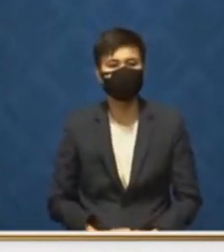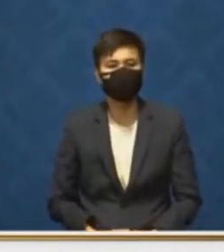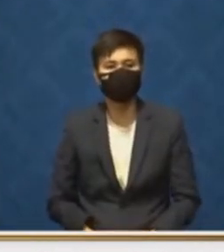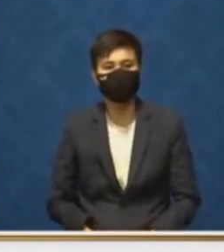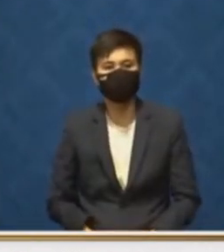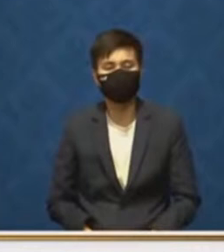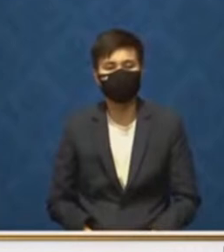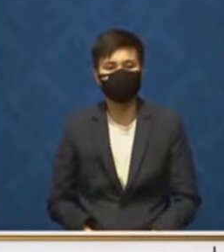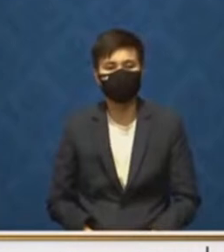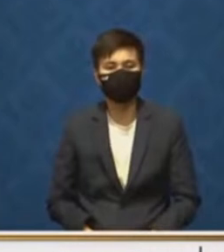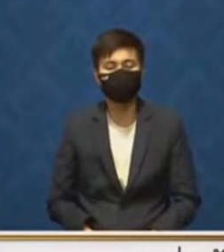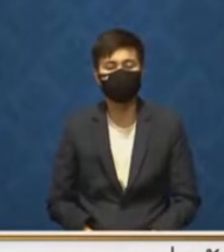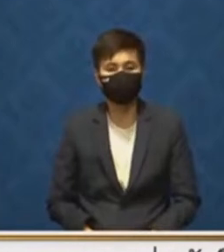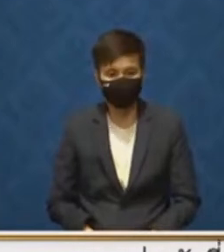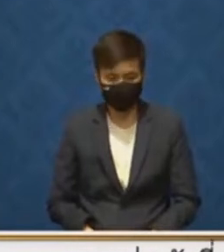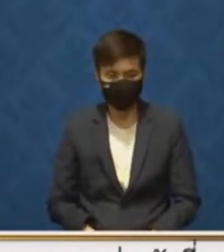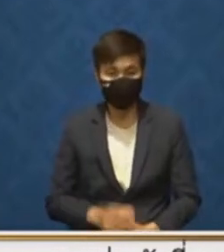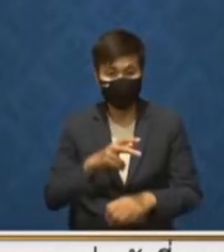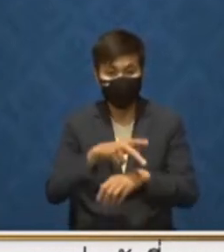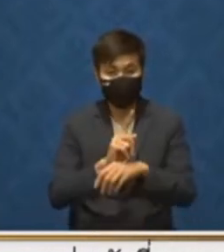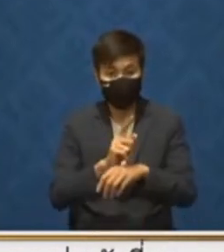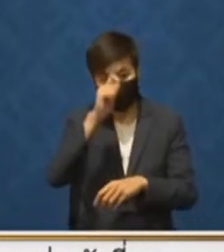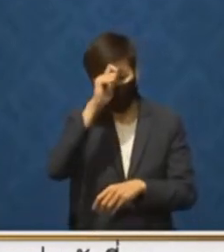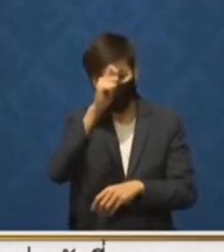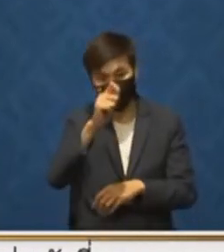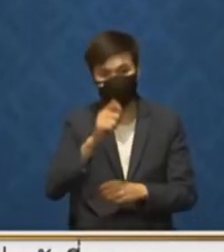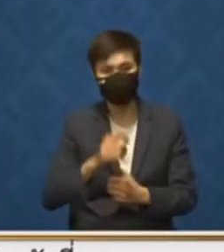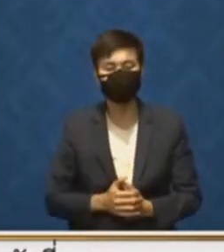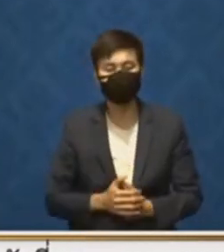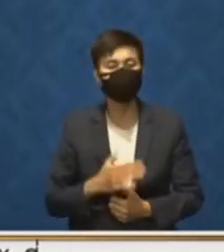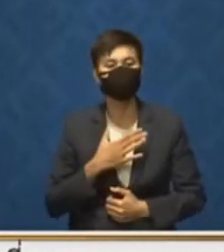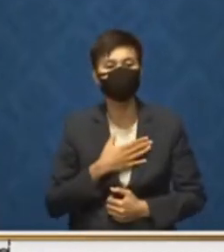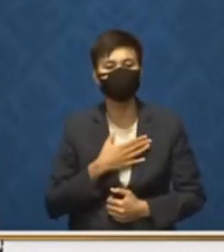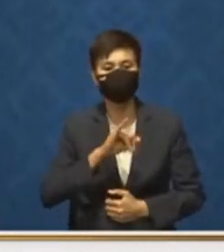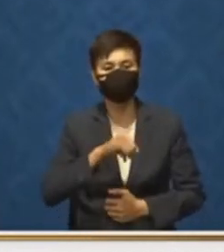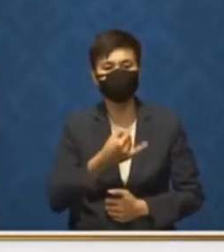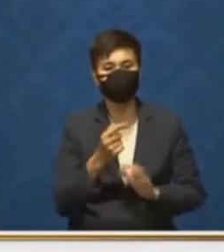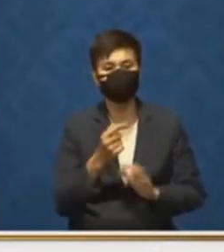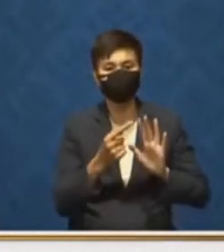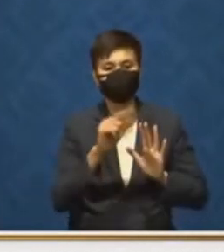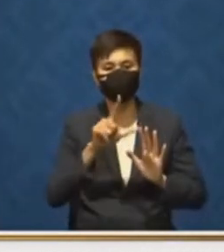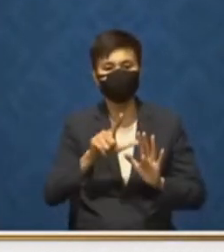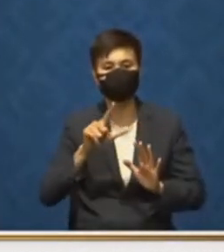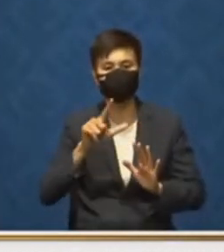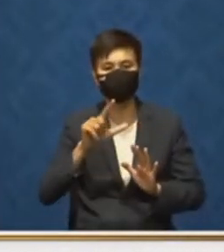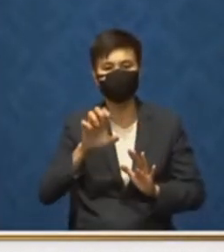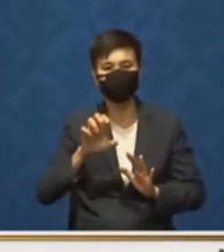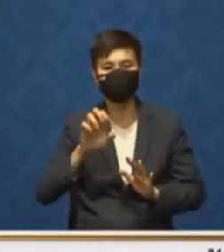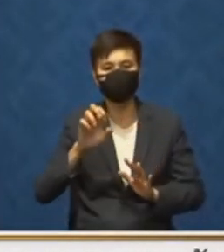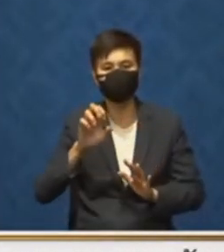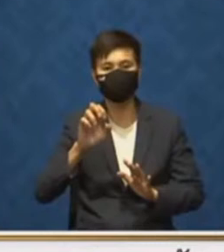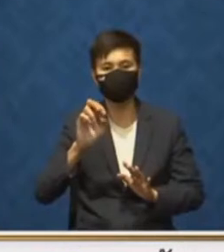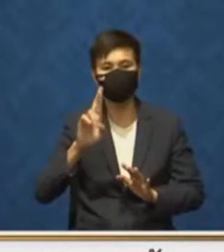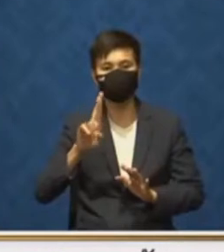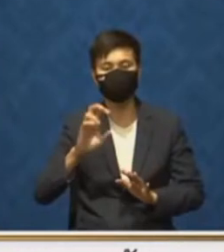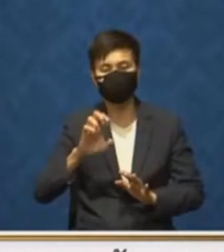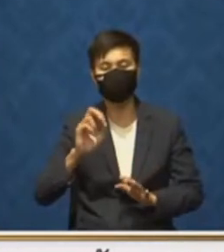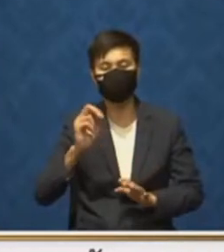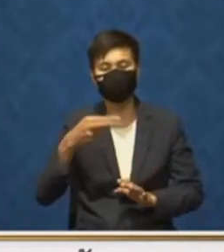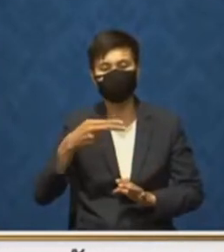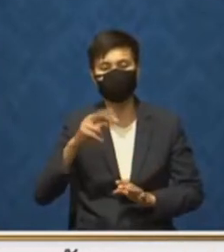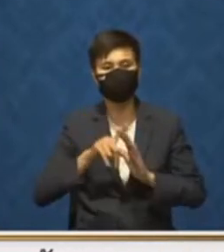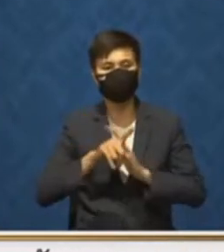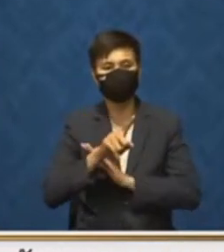ท่านประธานที่เคารพกระผมจุรินทร์ลักษณวิศิษฏ์สมาชิกสภาผู้แทน